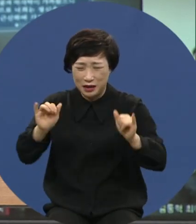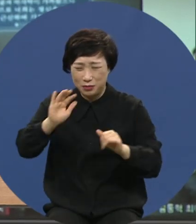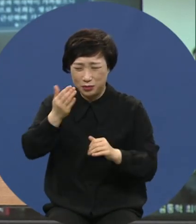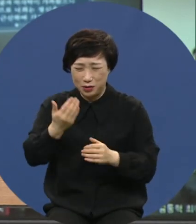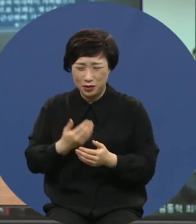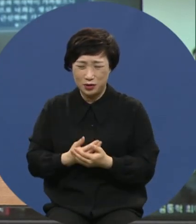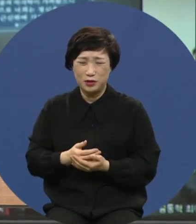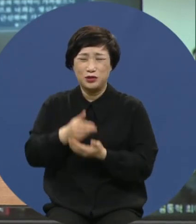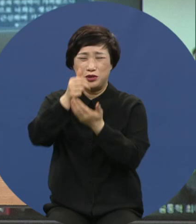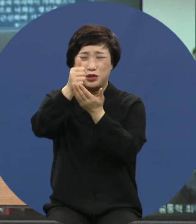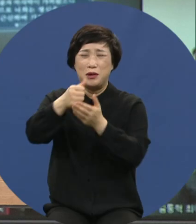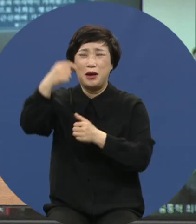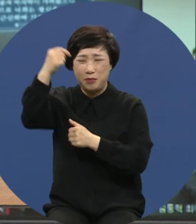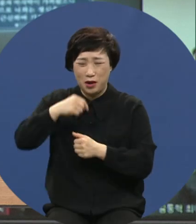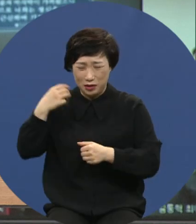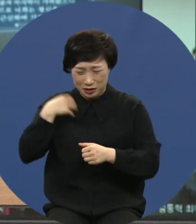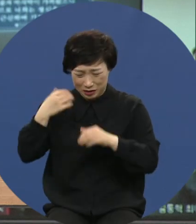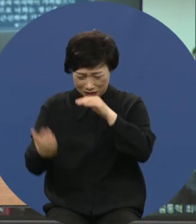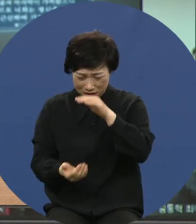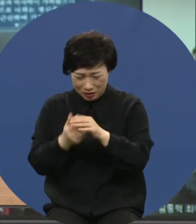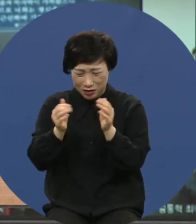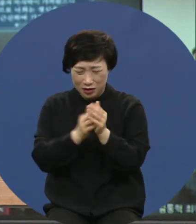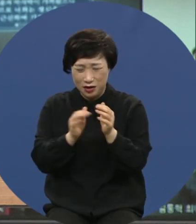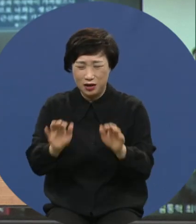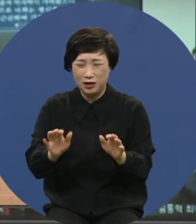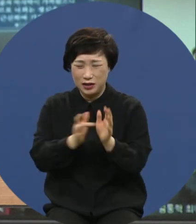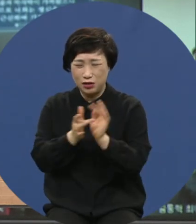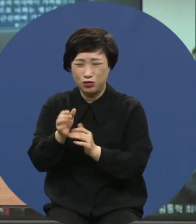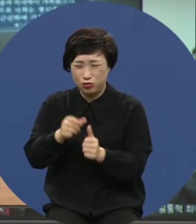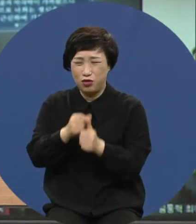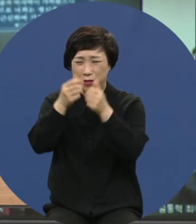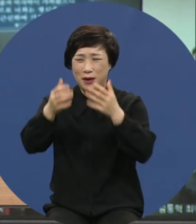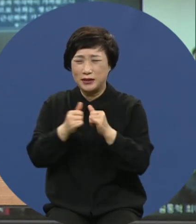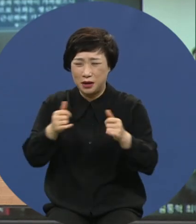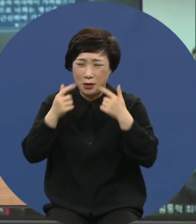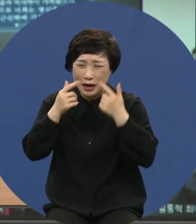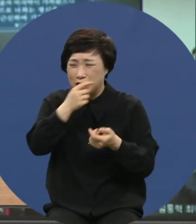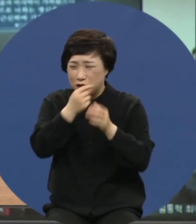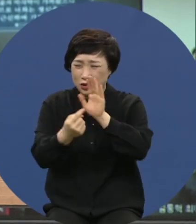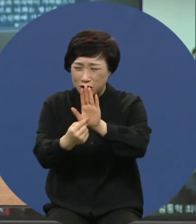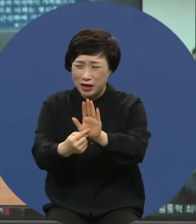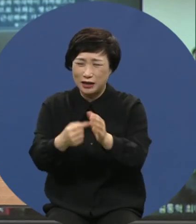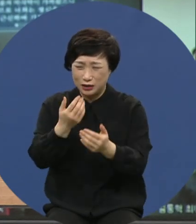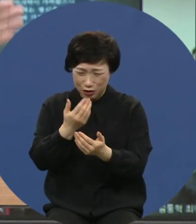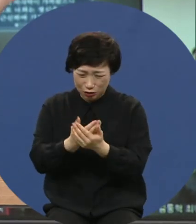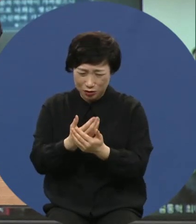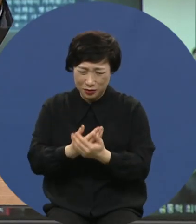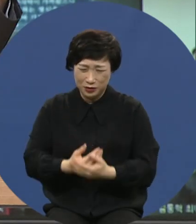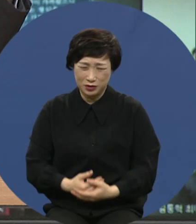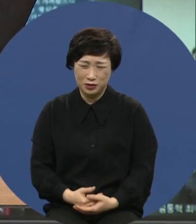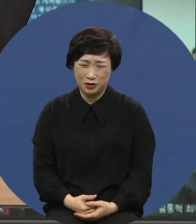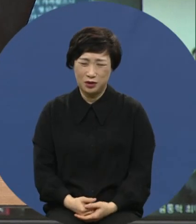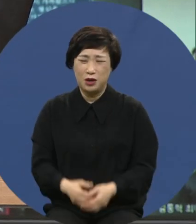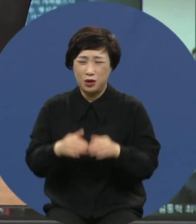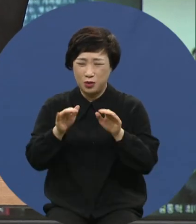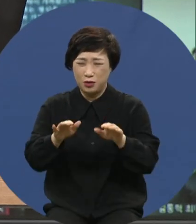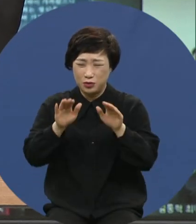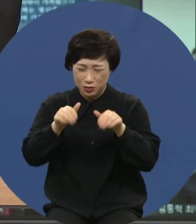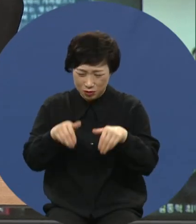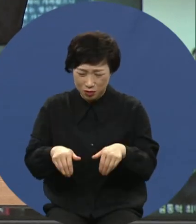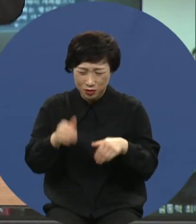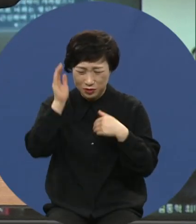되어 주님의 명령을 이루어 예수로 구원받은 사람을 확증하게 하옵소서. 오늘도